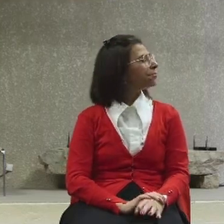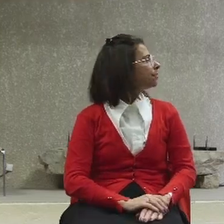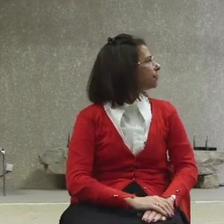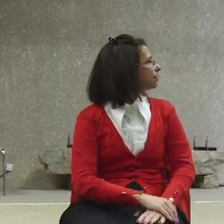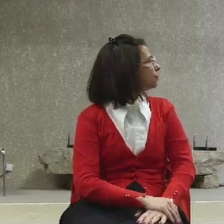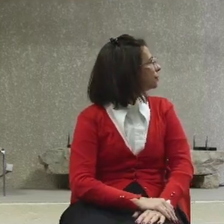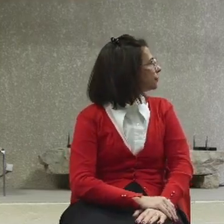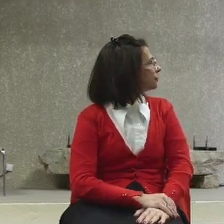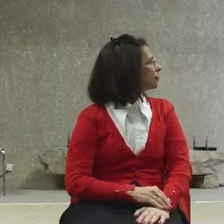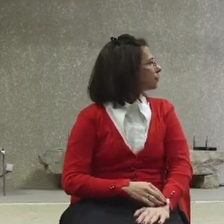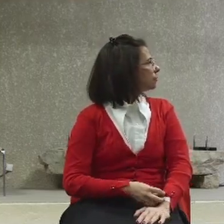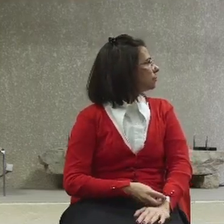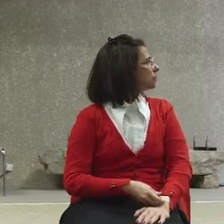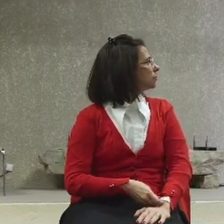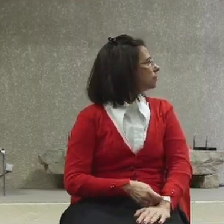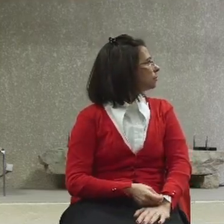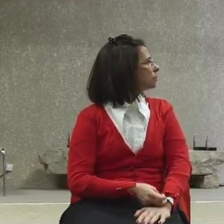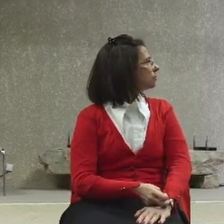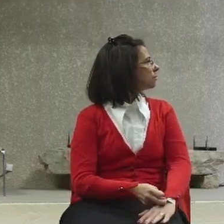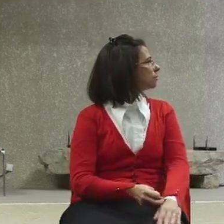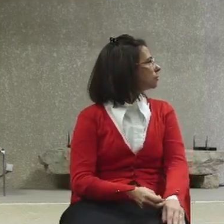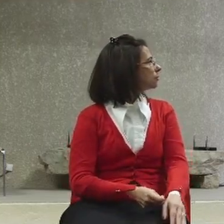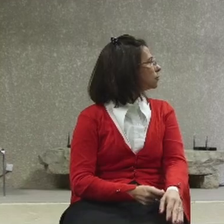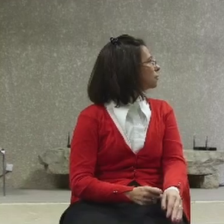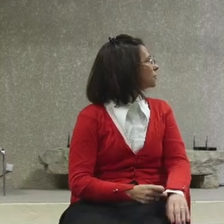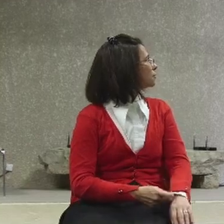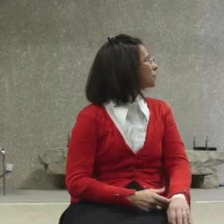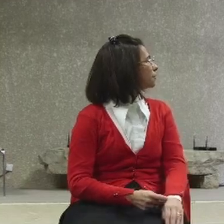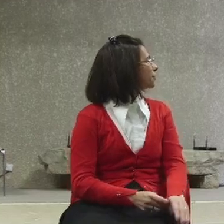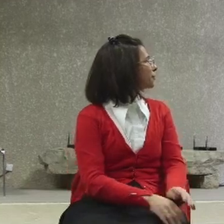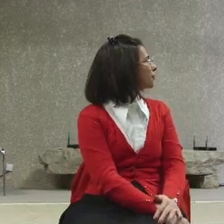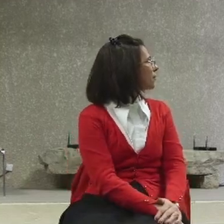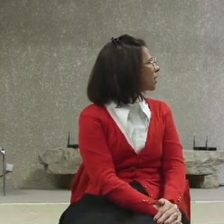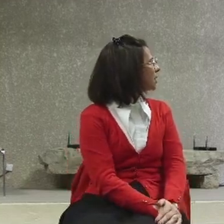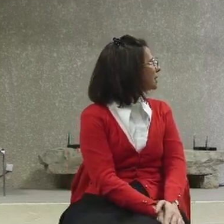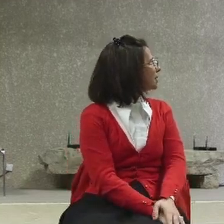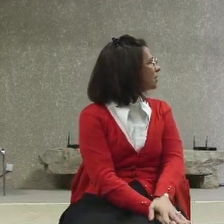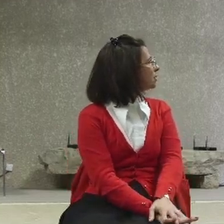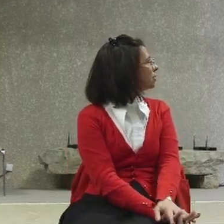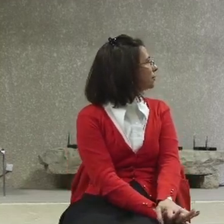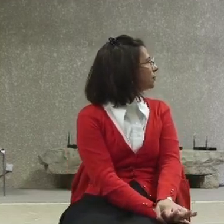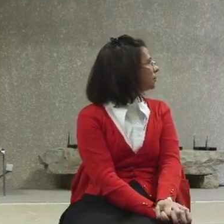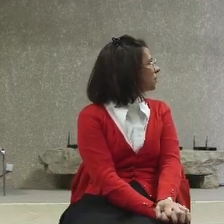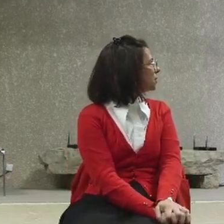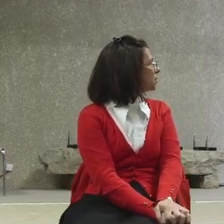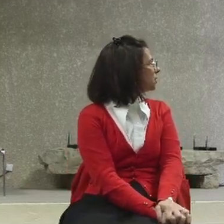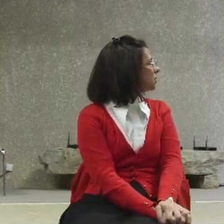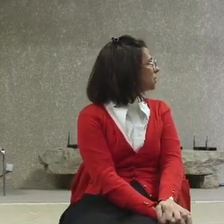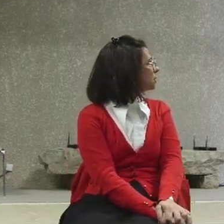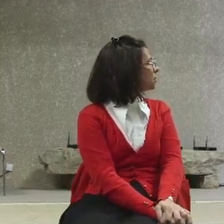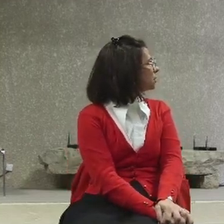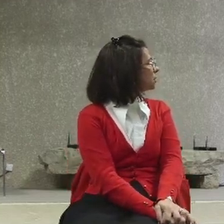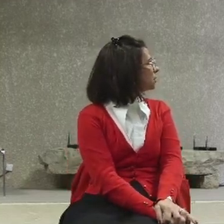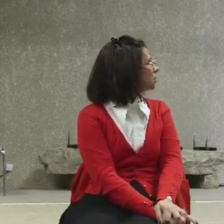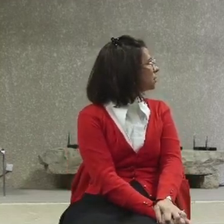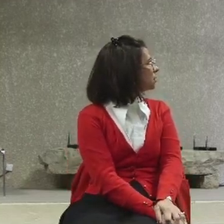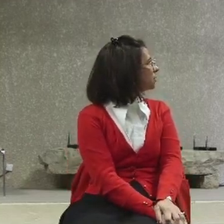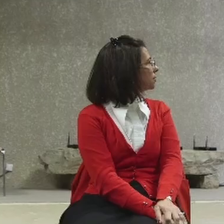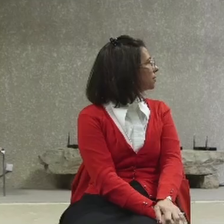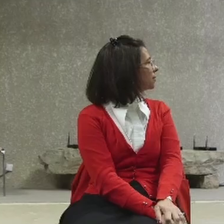lors qu'ils ont compris ce que Christ a accompli à la croix du Calvaire. Amen. C'est la